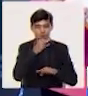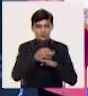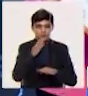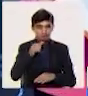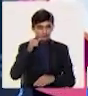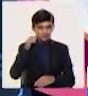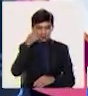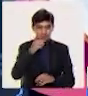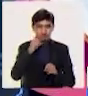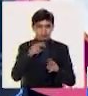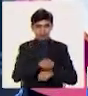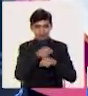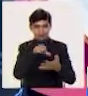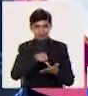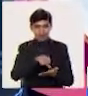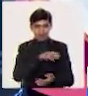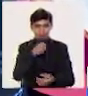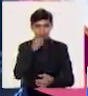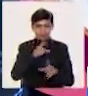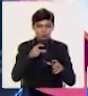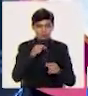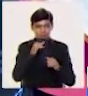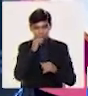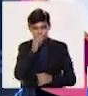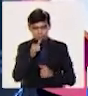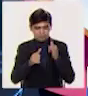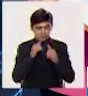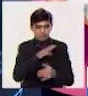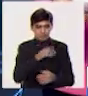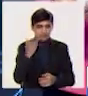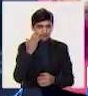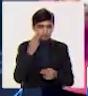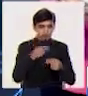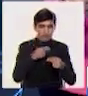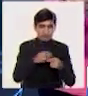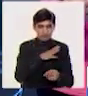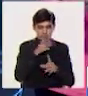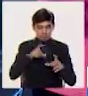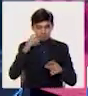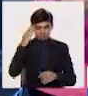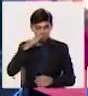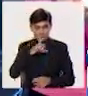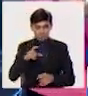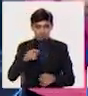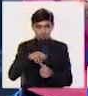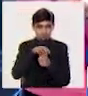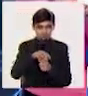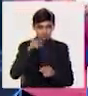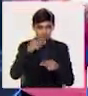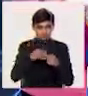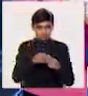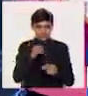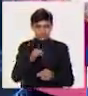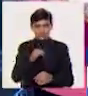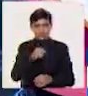Былтырдан бері митингілер кезінде журналистердің жұмысына кедергі жасау жағдайлары жиі кездесті. Тіпті белгісіз біреулер шабуыл жасап, тілшіні соққыға